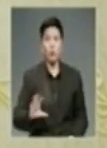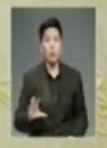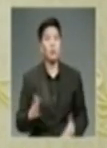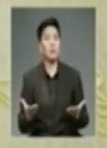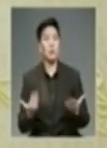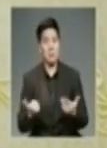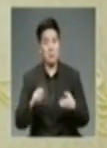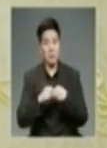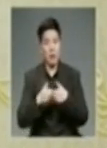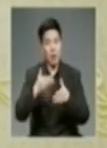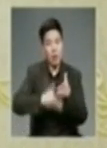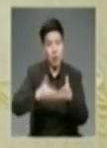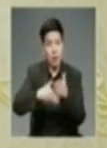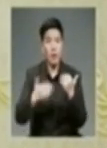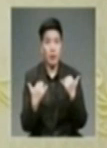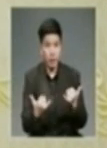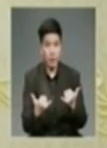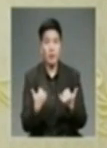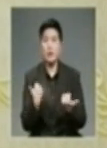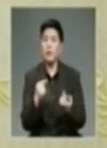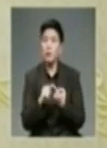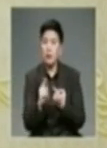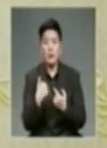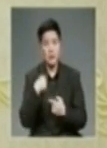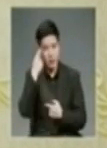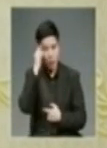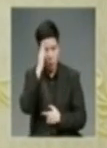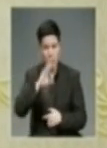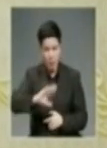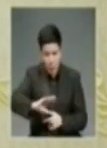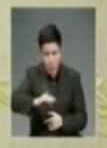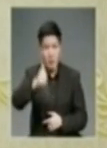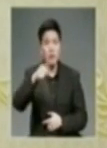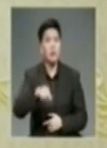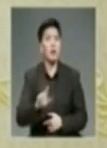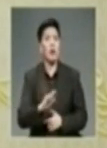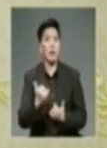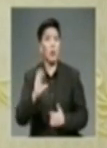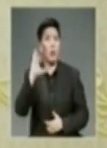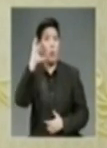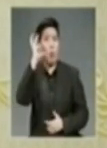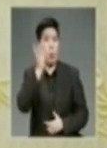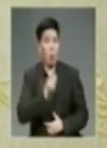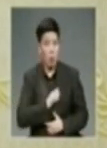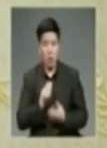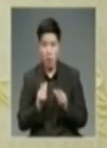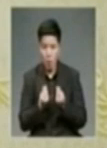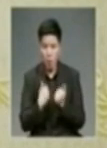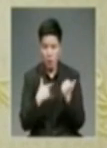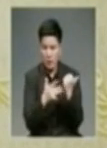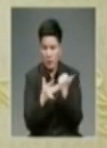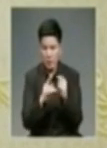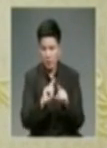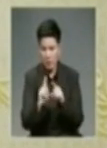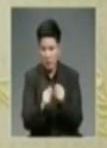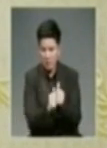ที่อาจจะเป็นอุปสรรคต่อการปฏิรูปแม้ว่ามันจะเป็นการนำไปสู่สิ่งที่ดีกว่าก็ตาม วันนี้โลกเร็วขึ้นนะเทคโนโลยีสูง